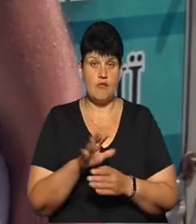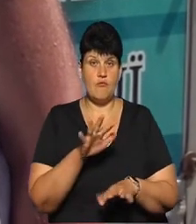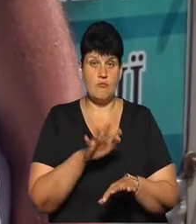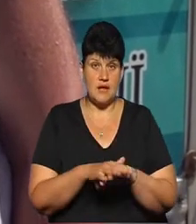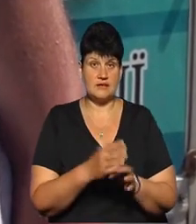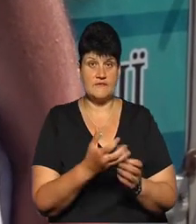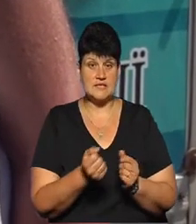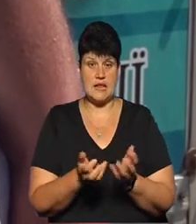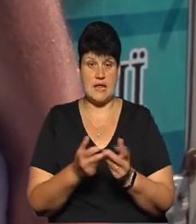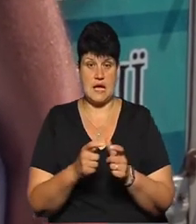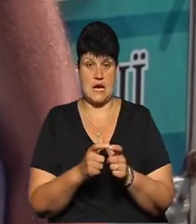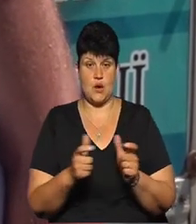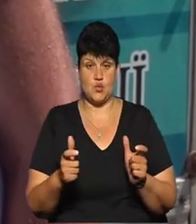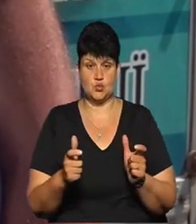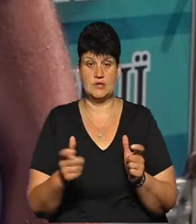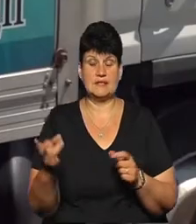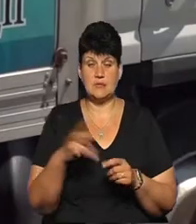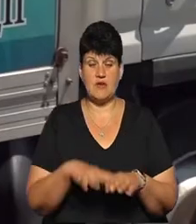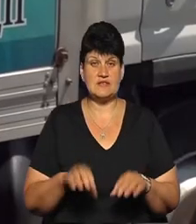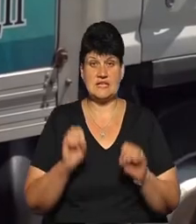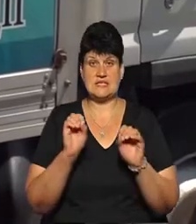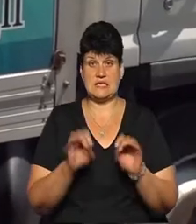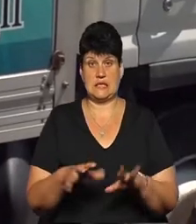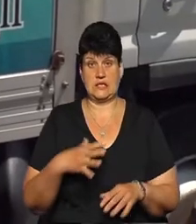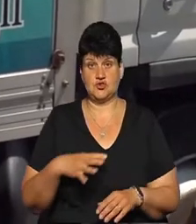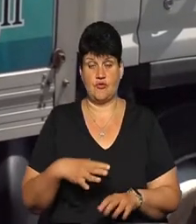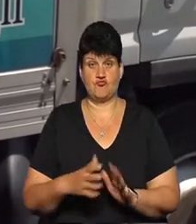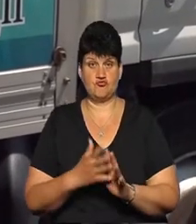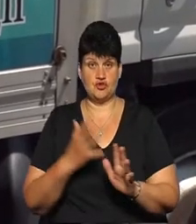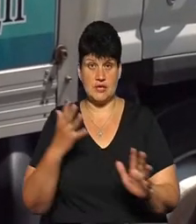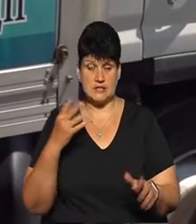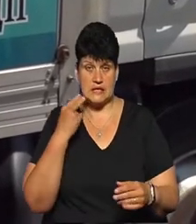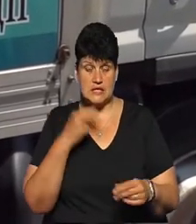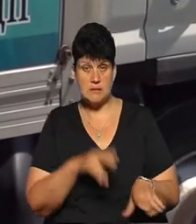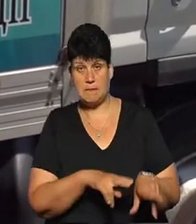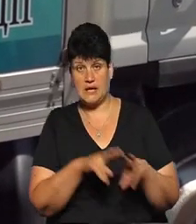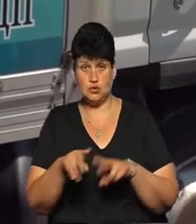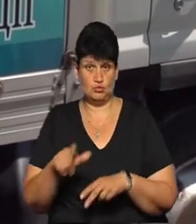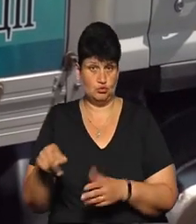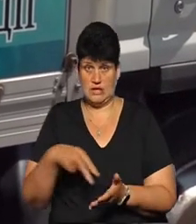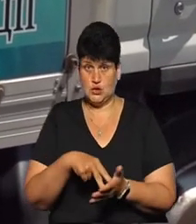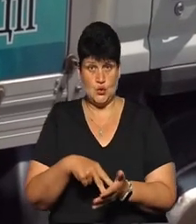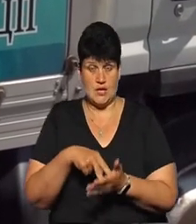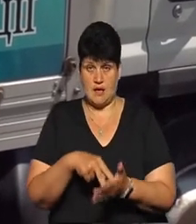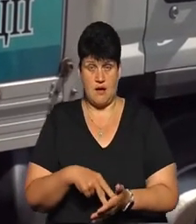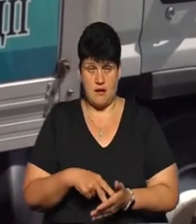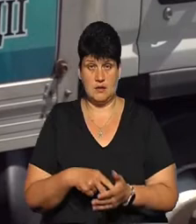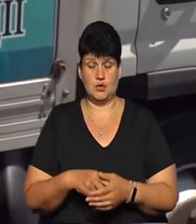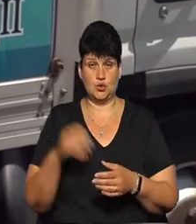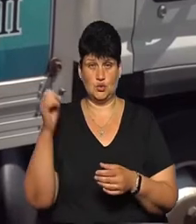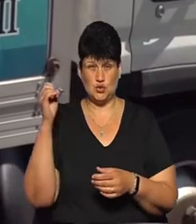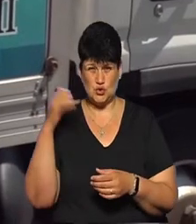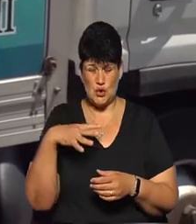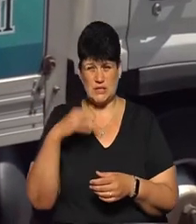і треба все здати. Чекаємо в черзі. Краще би перекинули, щоб люди не стояли. Тут сонце і старі, і маленькими дітьми вже